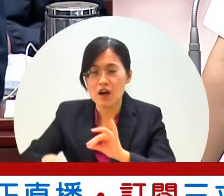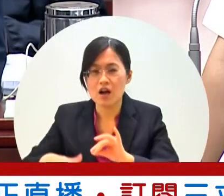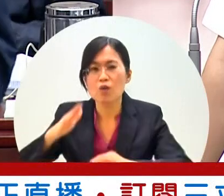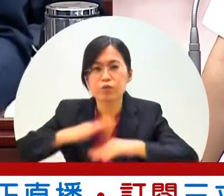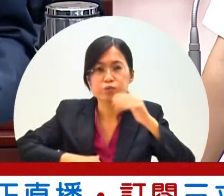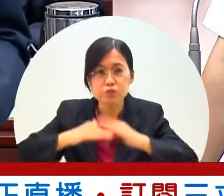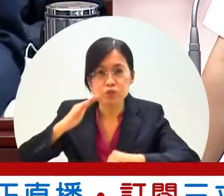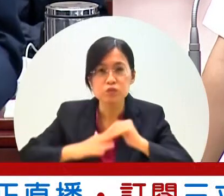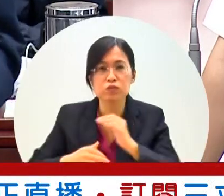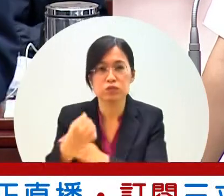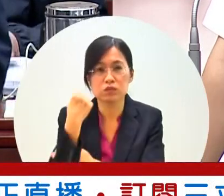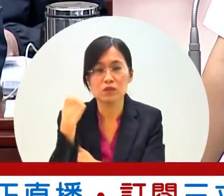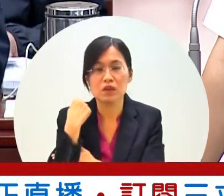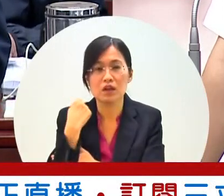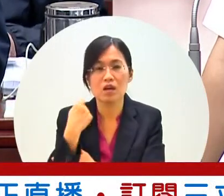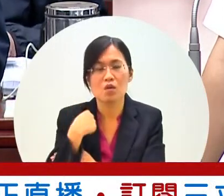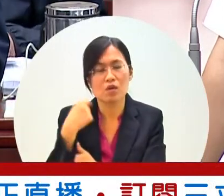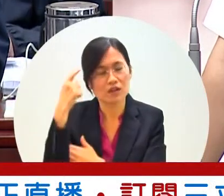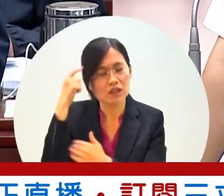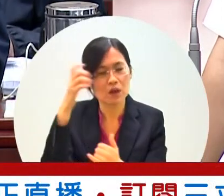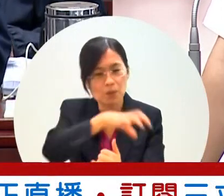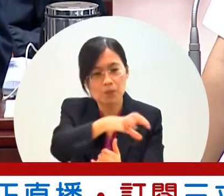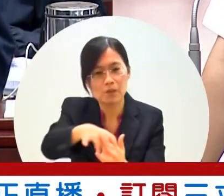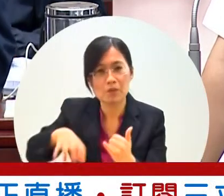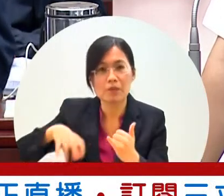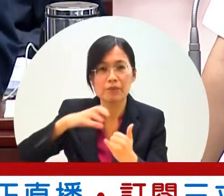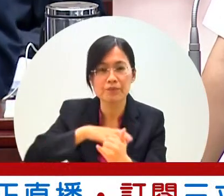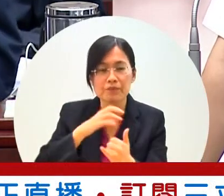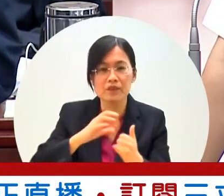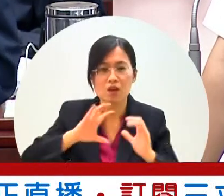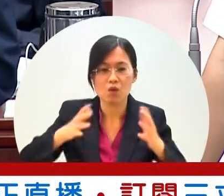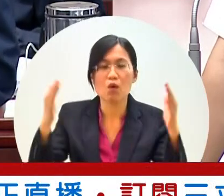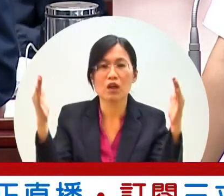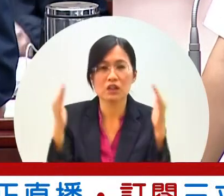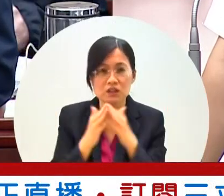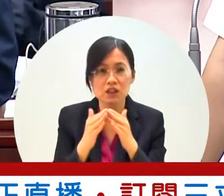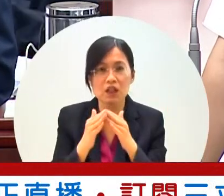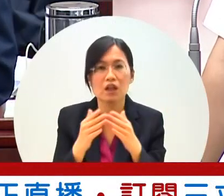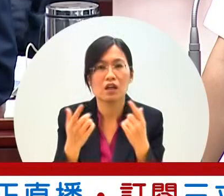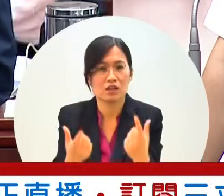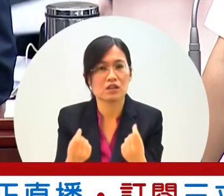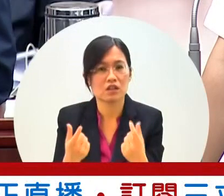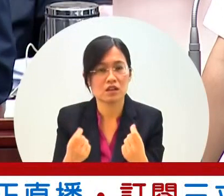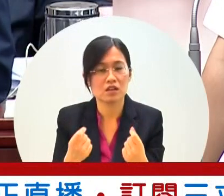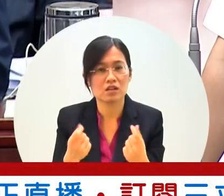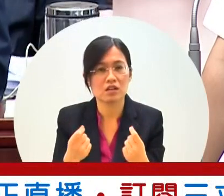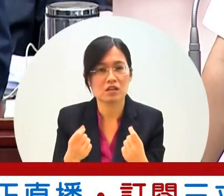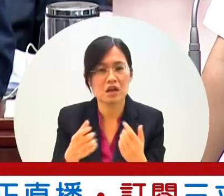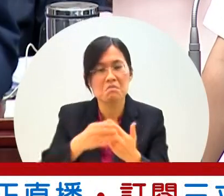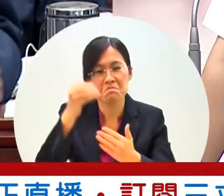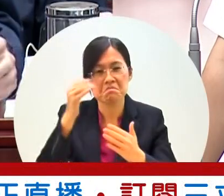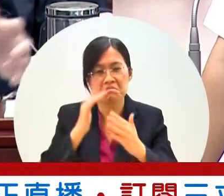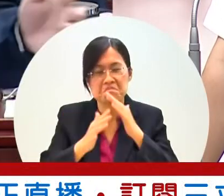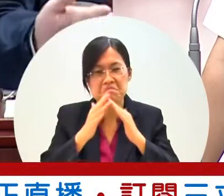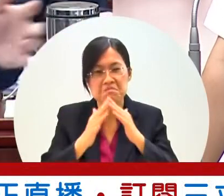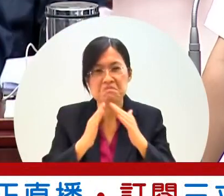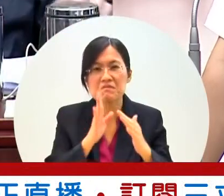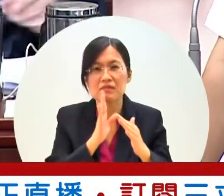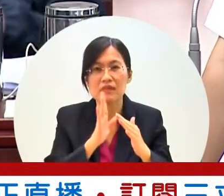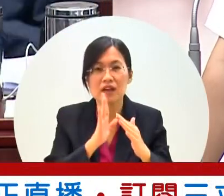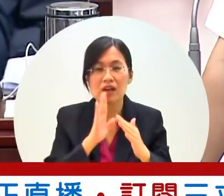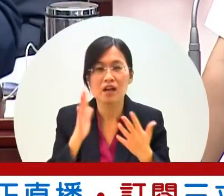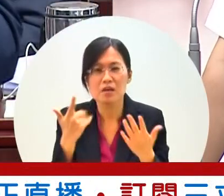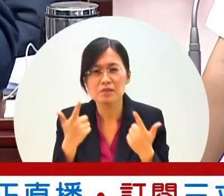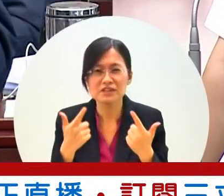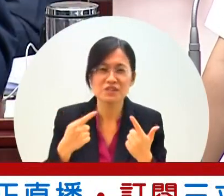做。我想各县市或者是国家也都面临同样的这个挑战这个不是说谁排第几